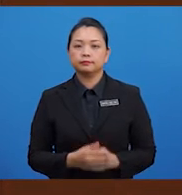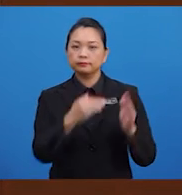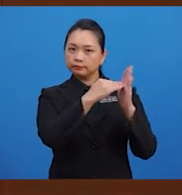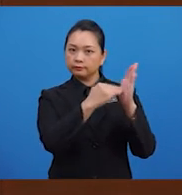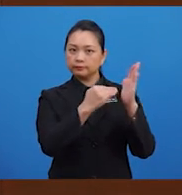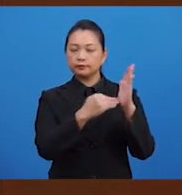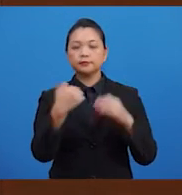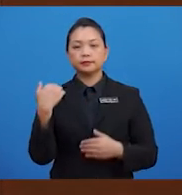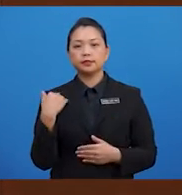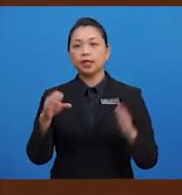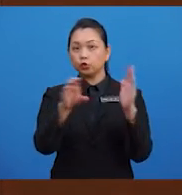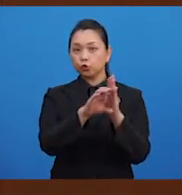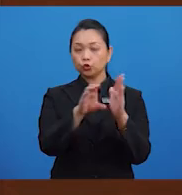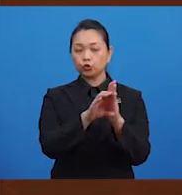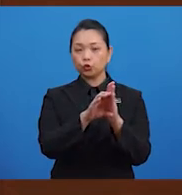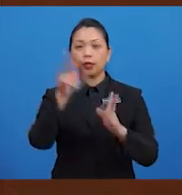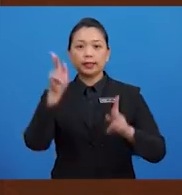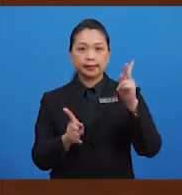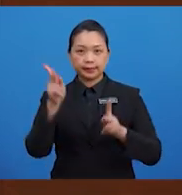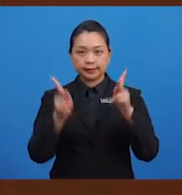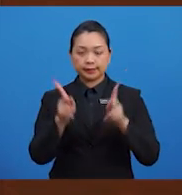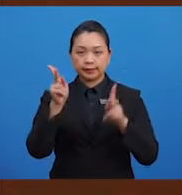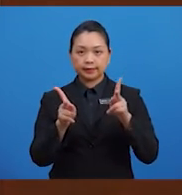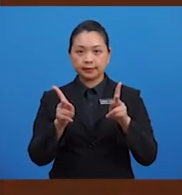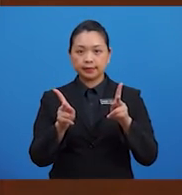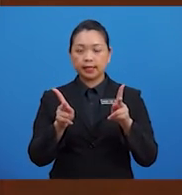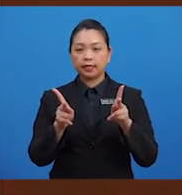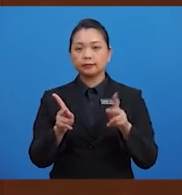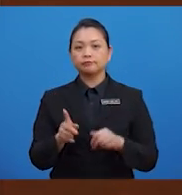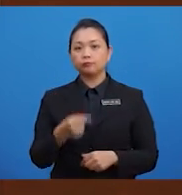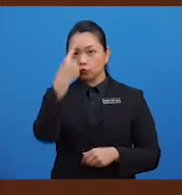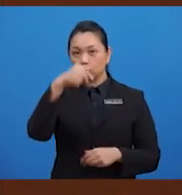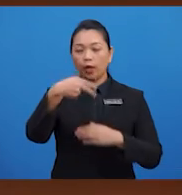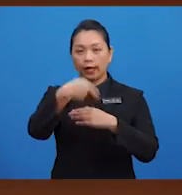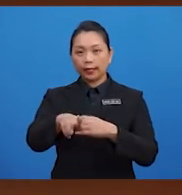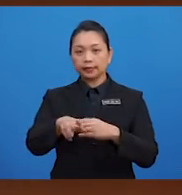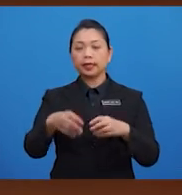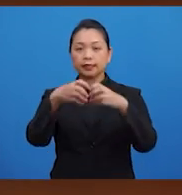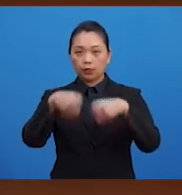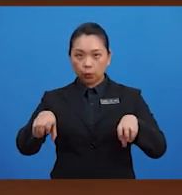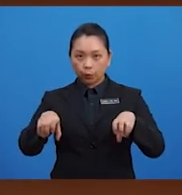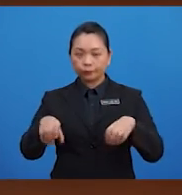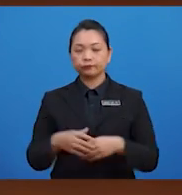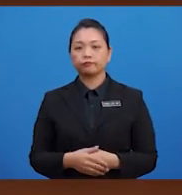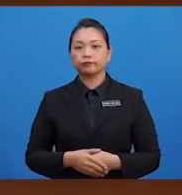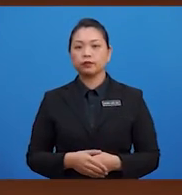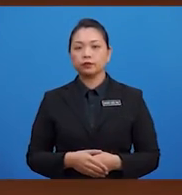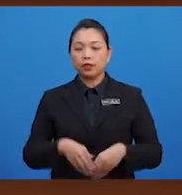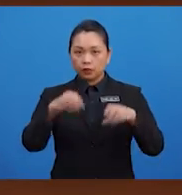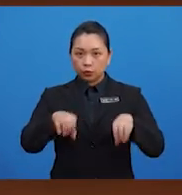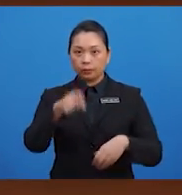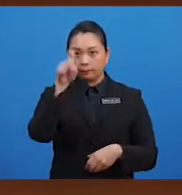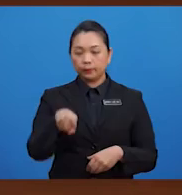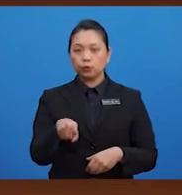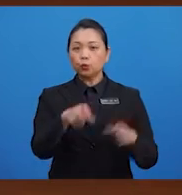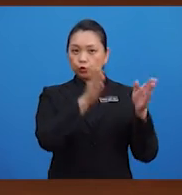Berikut merupakan contoh kenderaan pengangkutan untuk penghantaran telur. Telur perlu disusun dengan baik